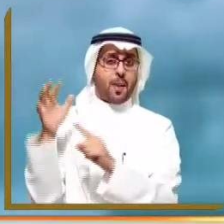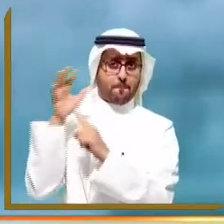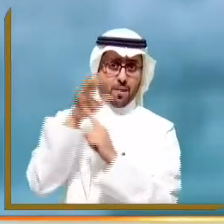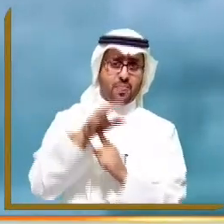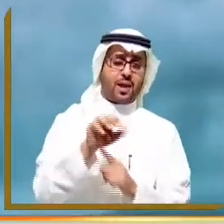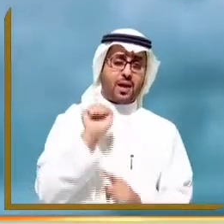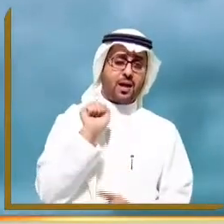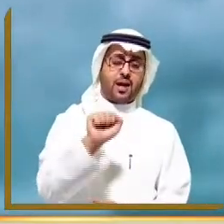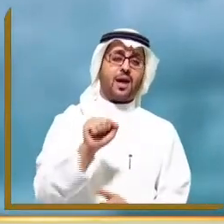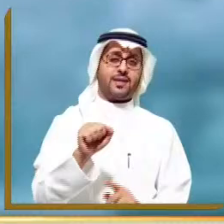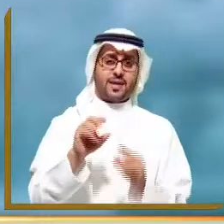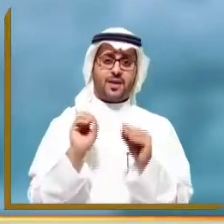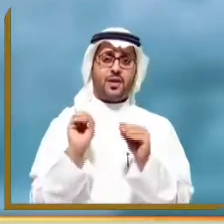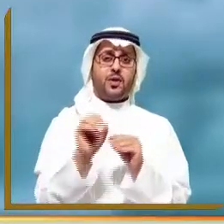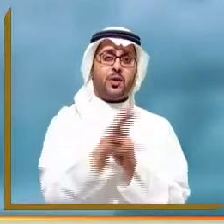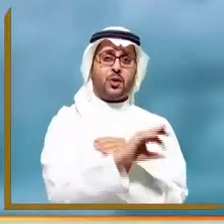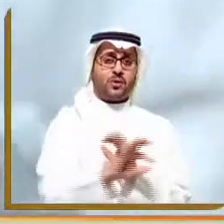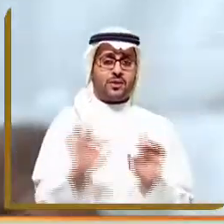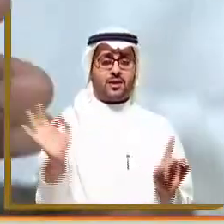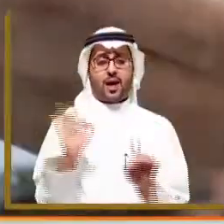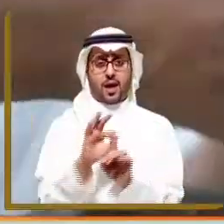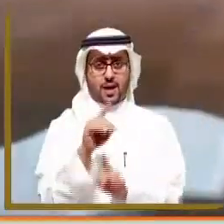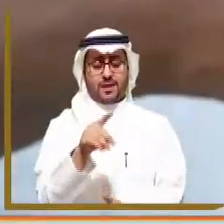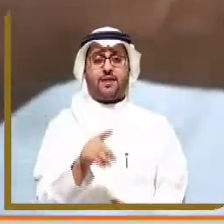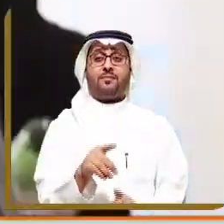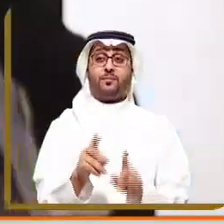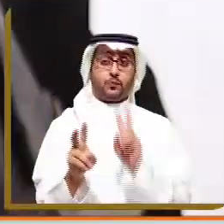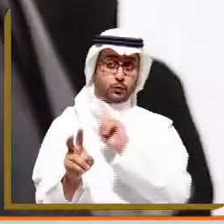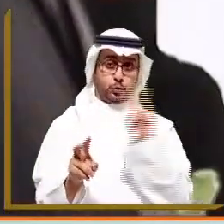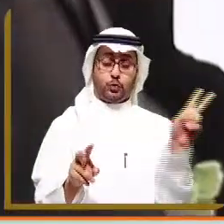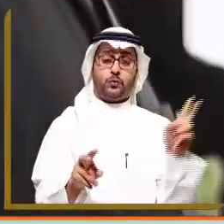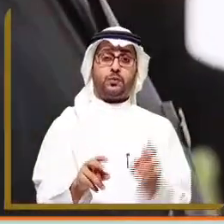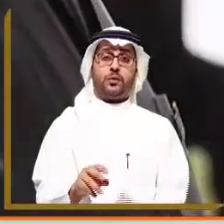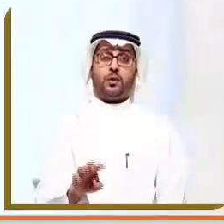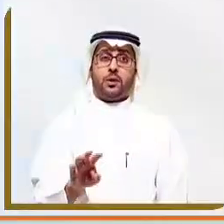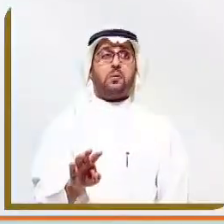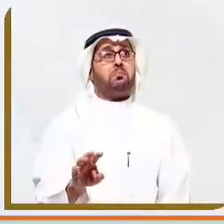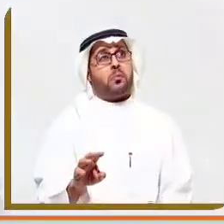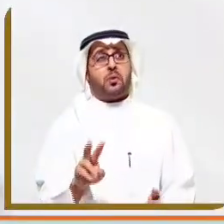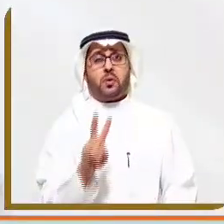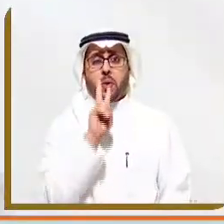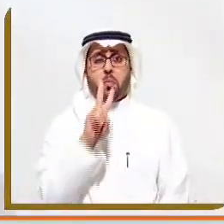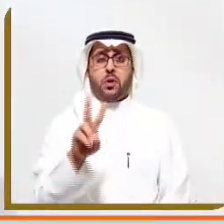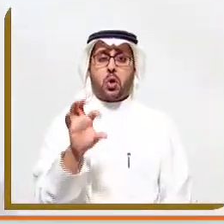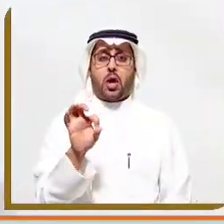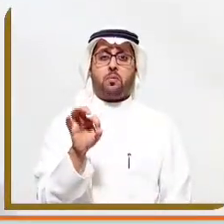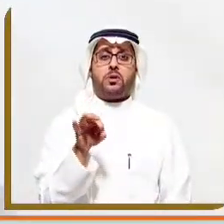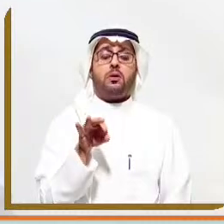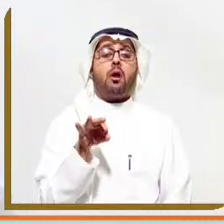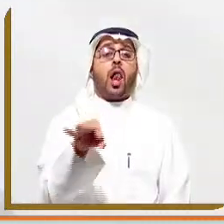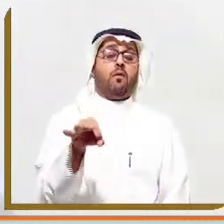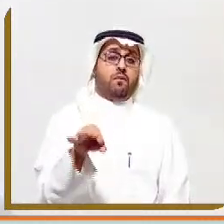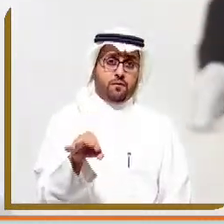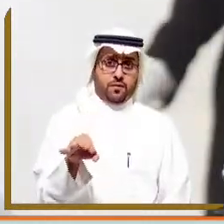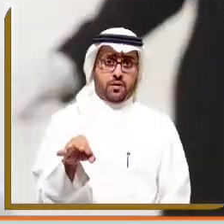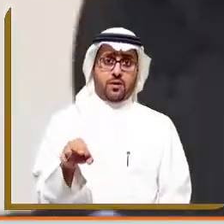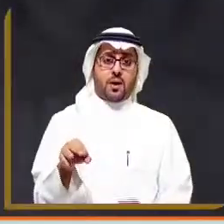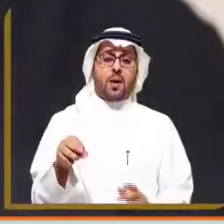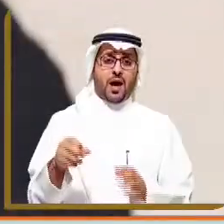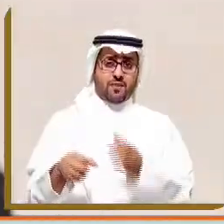المعتمرين والمصلين. المبادرة تستهدف توزيع 250,000 مظلة شمسية للمعتمرين وقاصدي المسجد